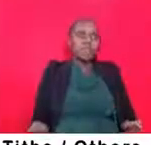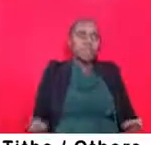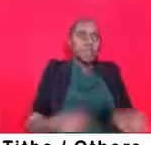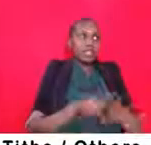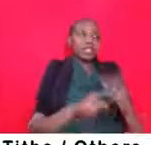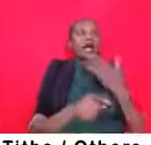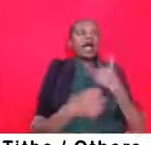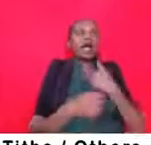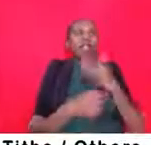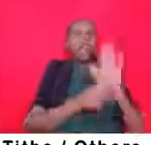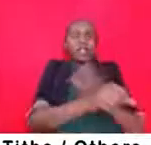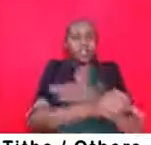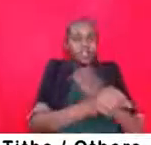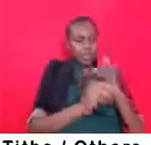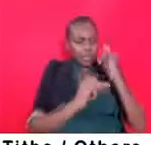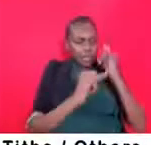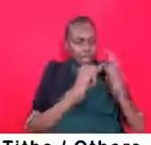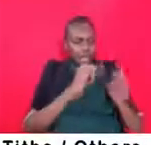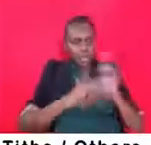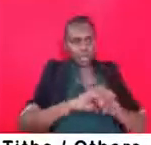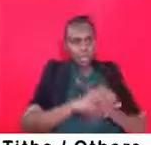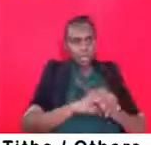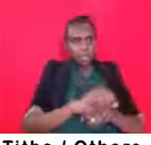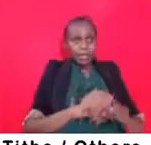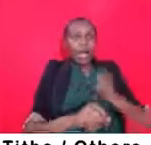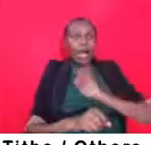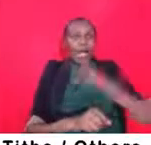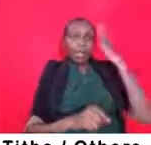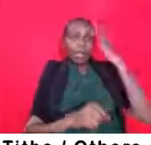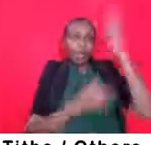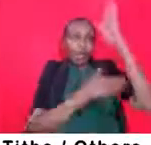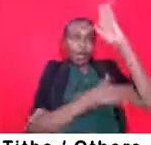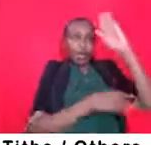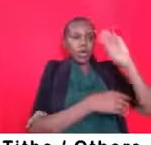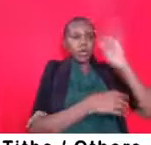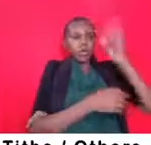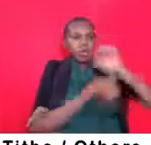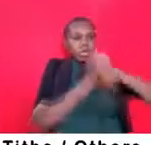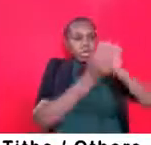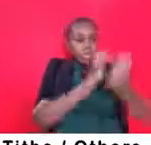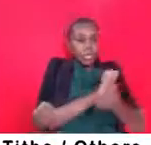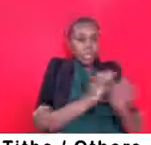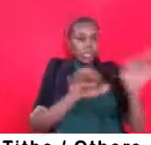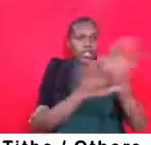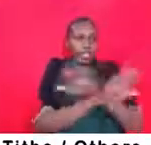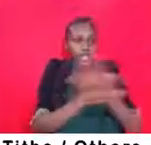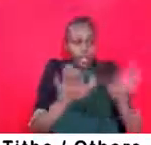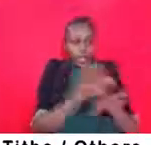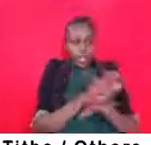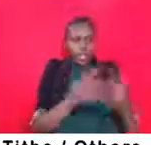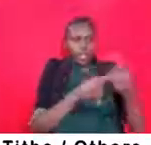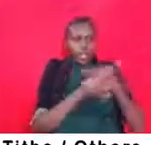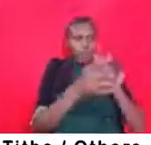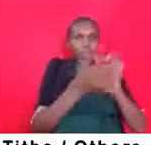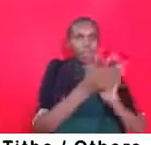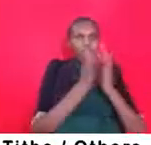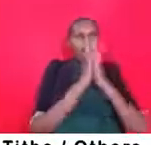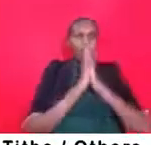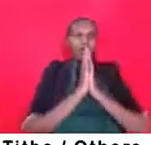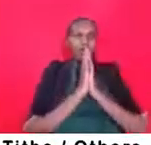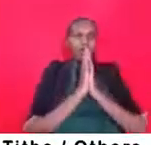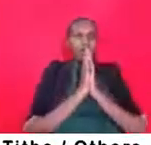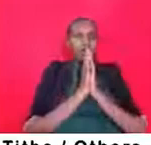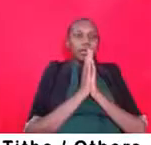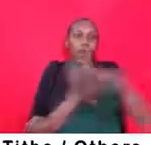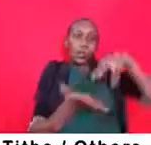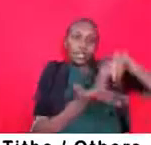tuimbe wimbo wa mwisho, I know God will turn things around. Alafu kutoka hapo tutaomba.